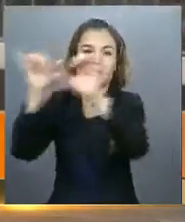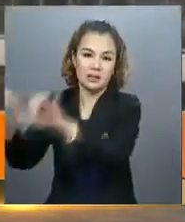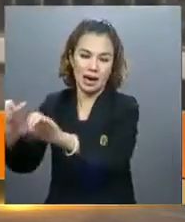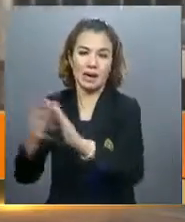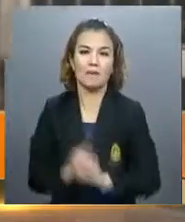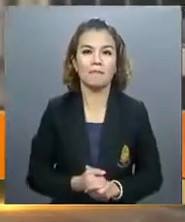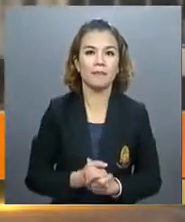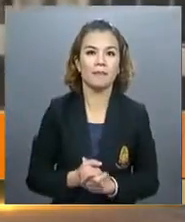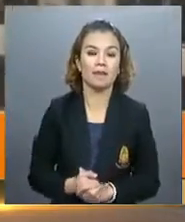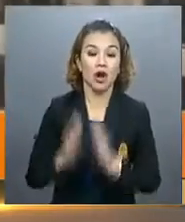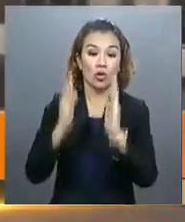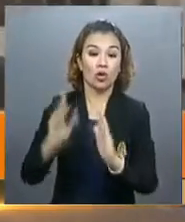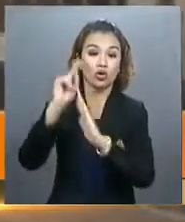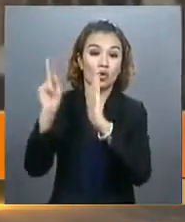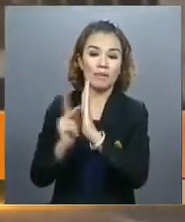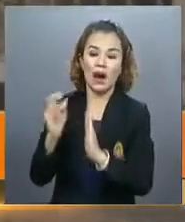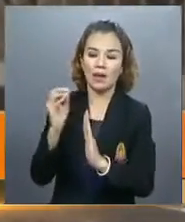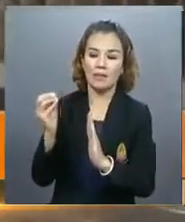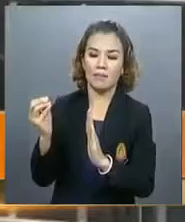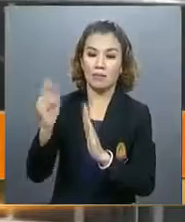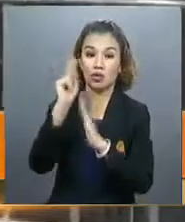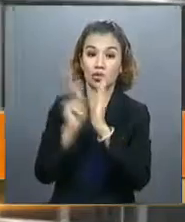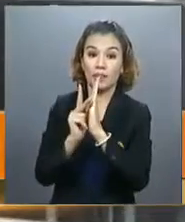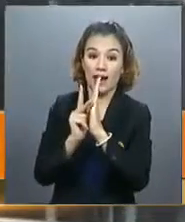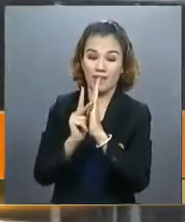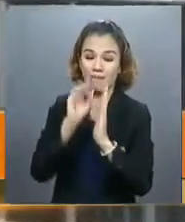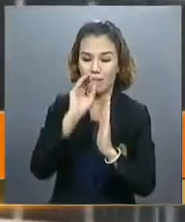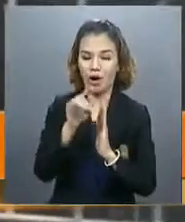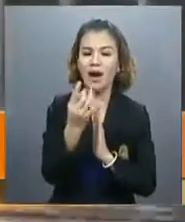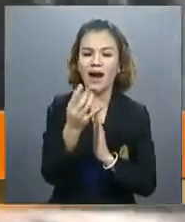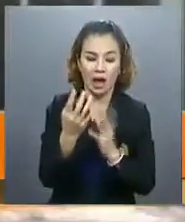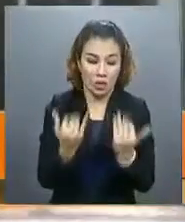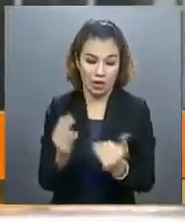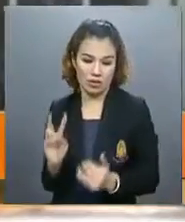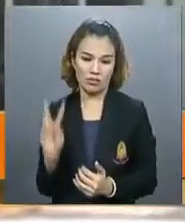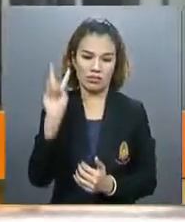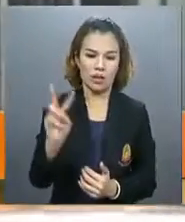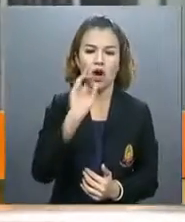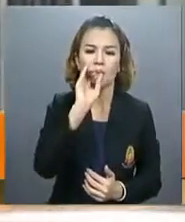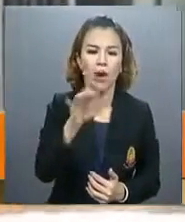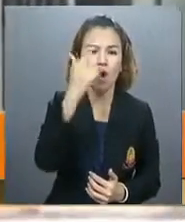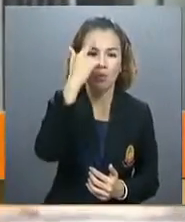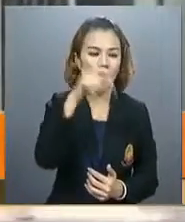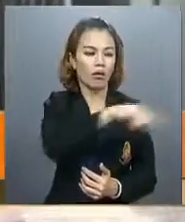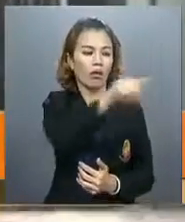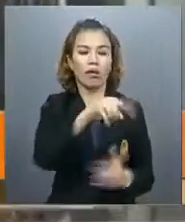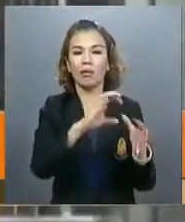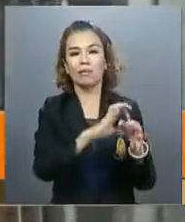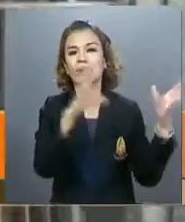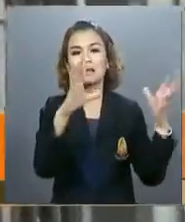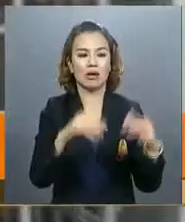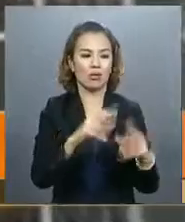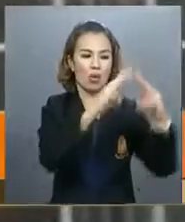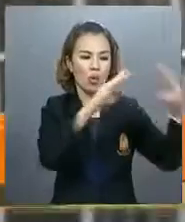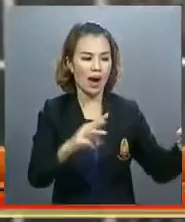พทย์สมชัยบอกว่าการมาให้ปากคำในวันนี้เพื่อยืนยันว่าไม่ได้มีส่วนเกี่ยวข้องหรือว่ามีตำแหน่งภายในของวัดแต่อย่างใดค่